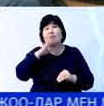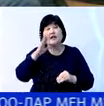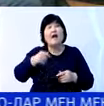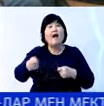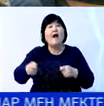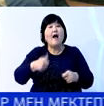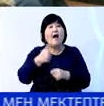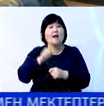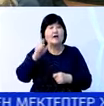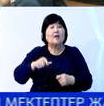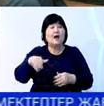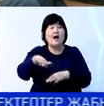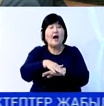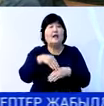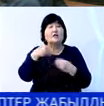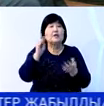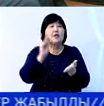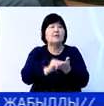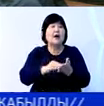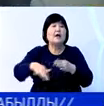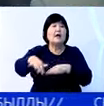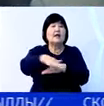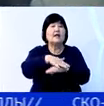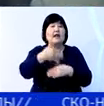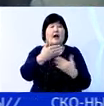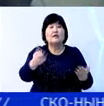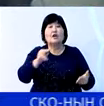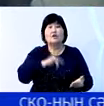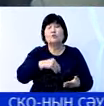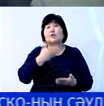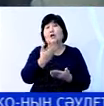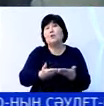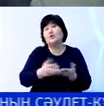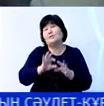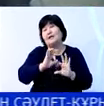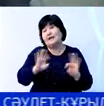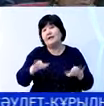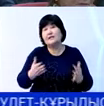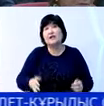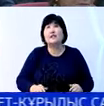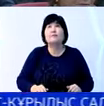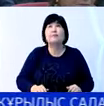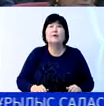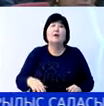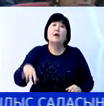әкімдер болса, халық берген баға мен ел алдындағы жұмысының өлшемін таразылайды. Ауылымыздың жағдайы өте жақсы.